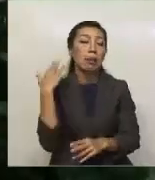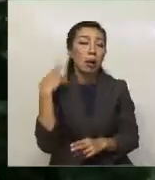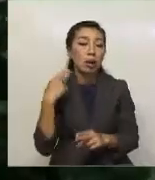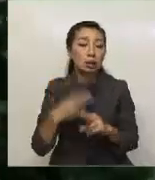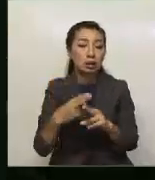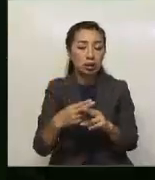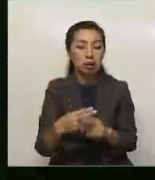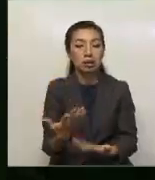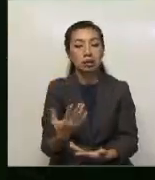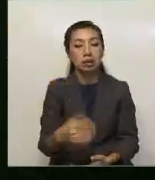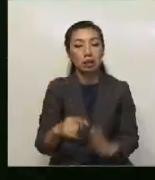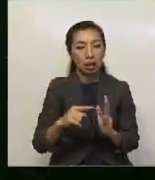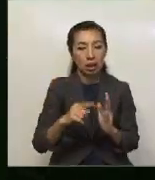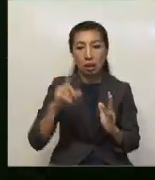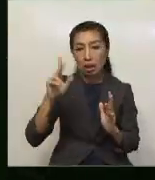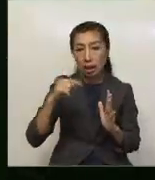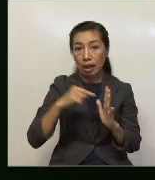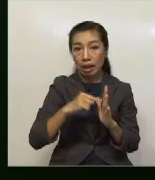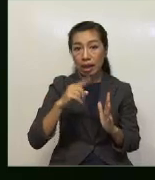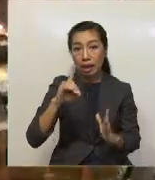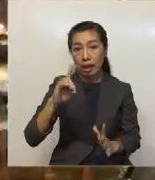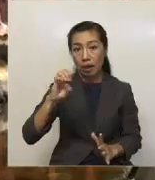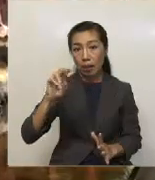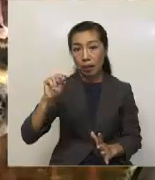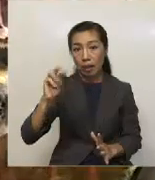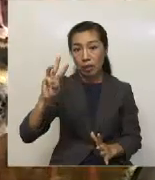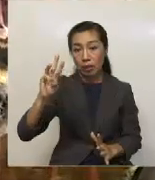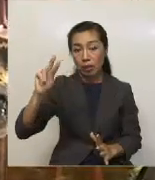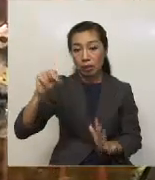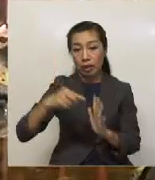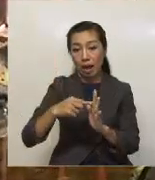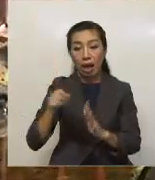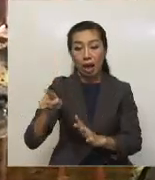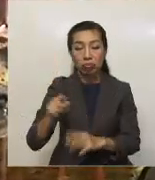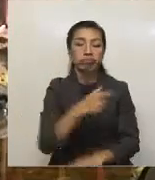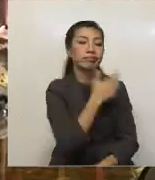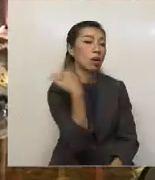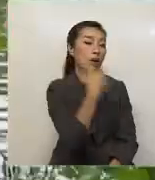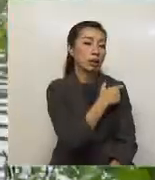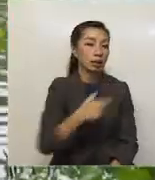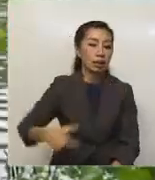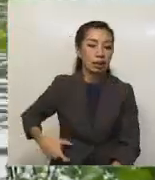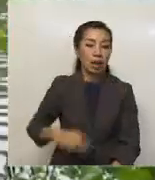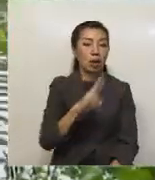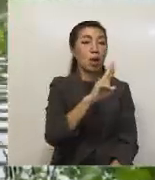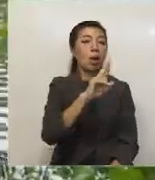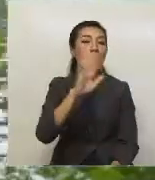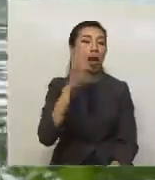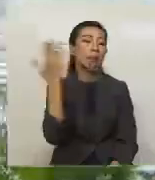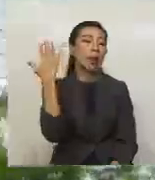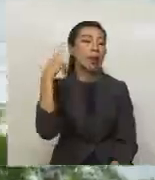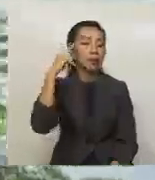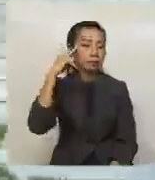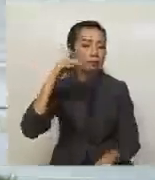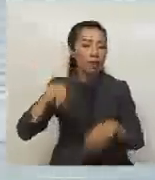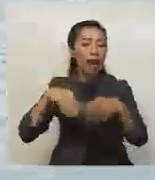นดุสิตหรือว่าเขาดินวนานะคะพระบาทสมเด็จพระจุลจอมเกล้าเจ้าอยู่หัวรัชกาลที่5ทรงพระกรุณาโปรดเกล้